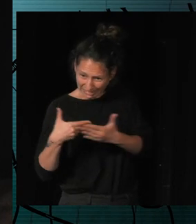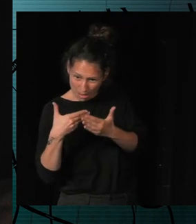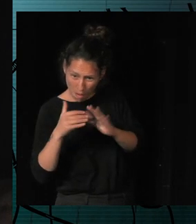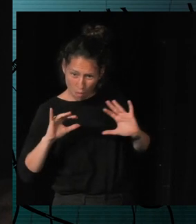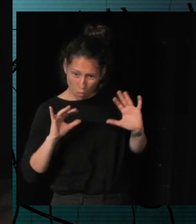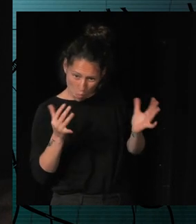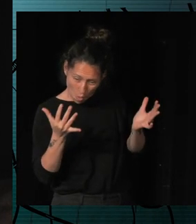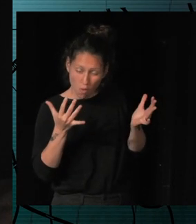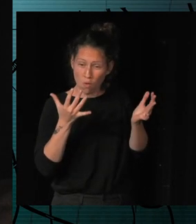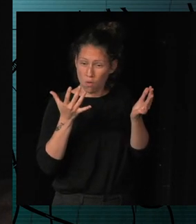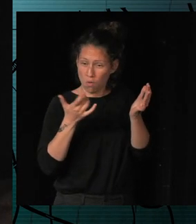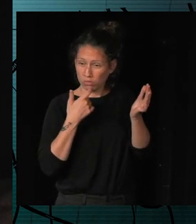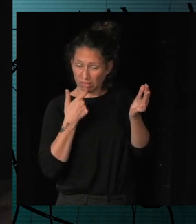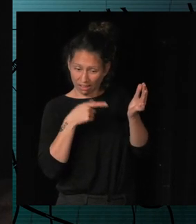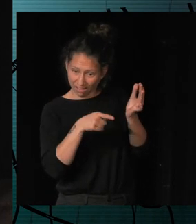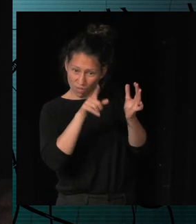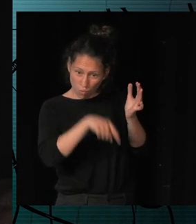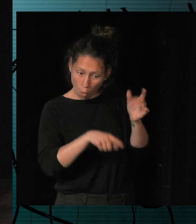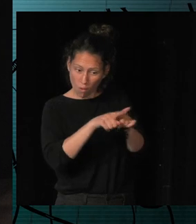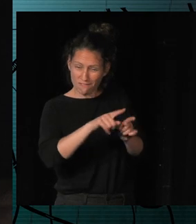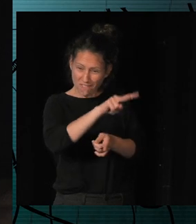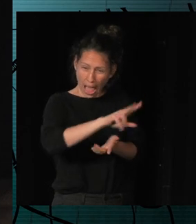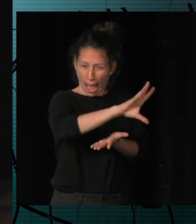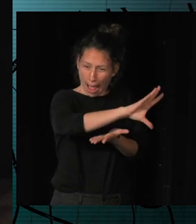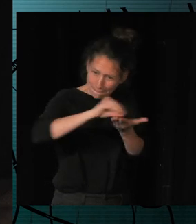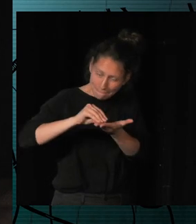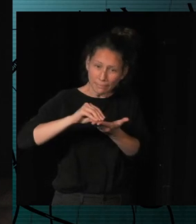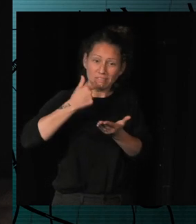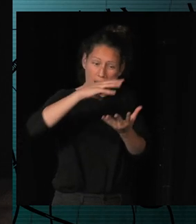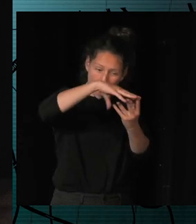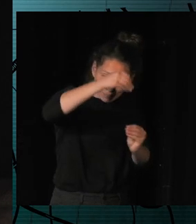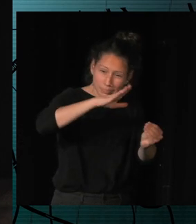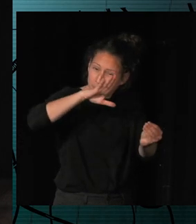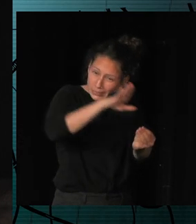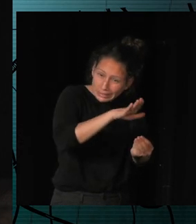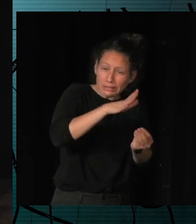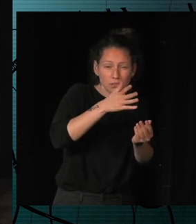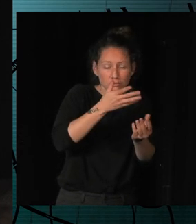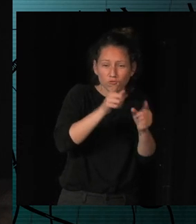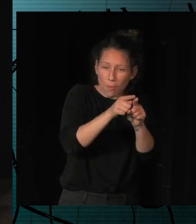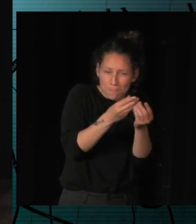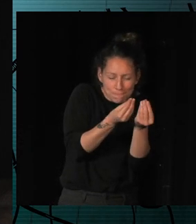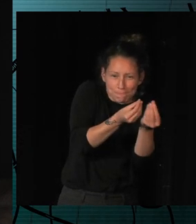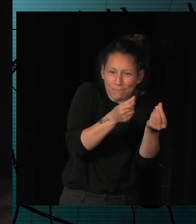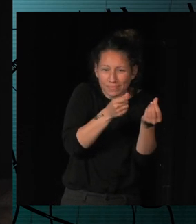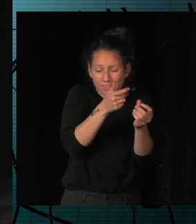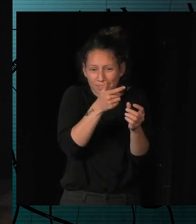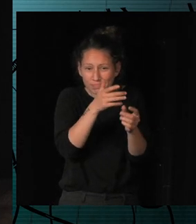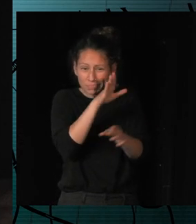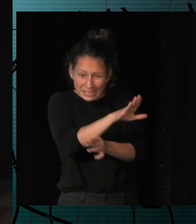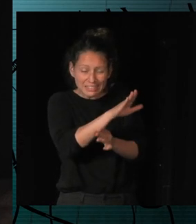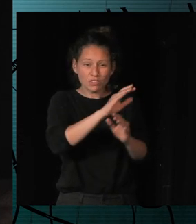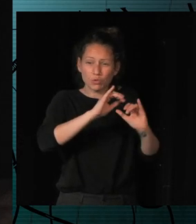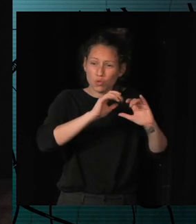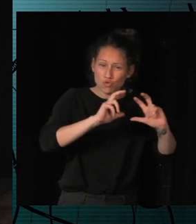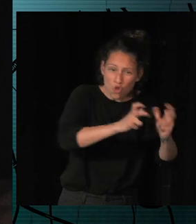l'âme du jeu vidéo cette thématique euh pouvoir adapter ces thématiquesl aux spécificités du médium euh du cinéma donc il n'est pas de l'interactif comme vous